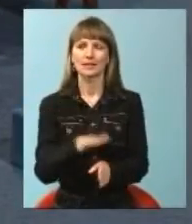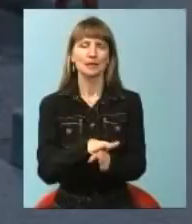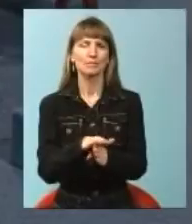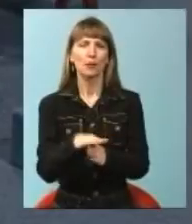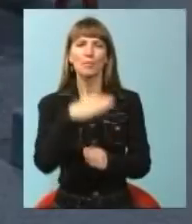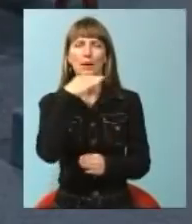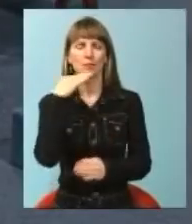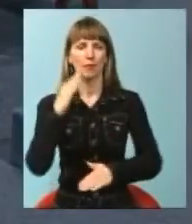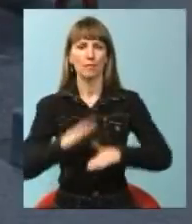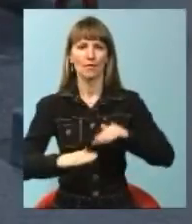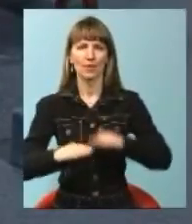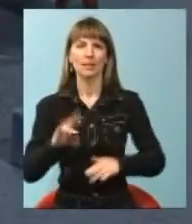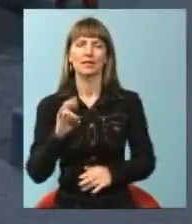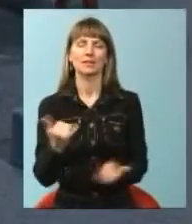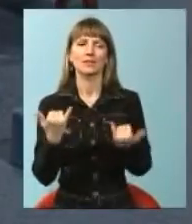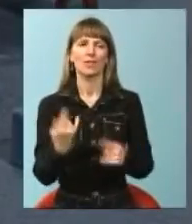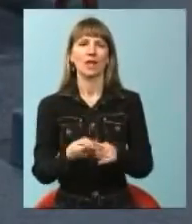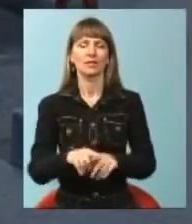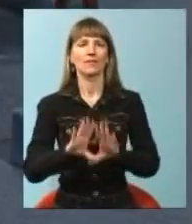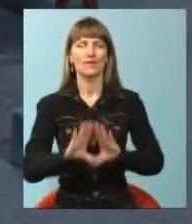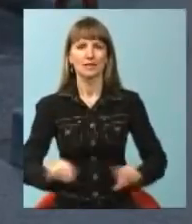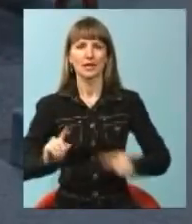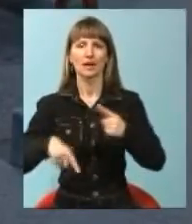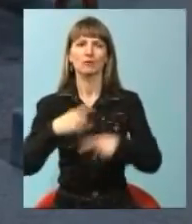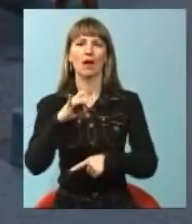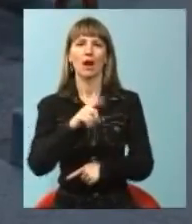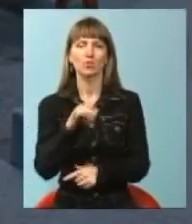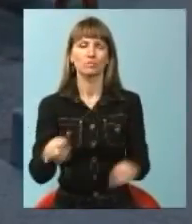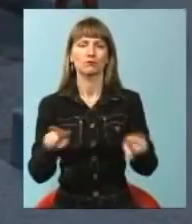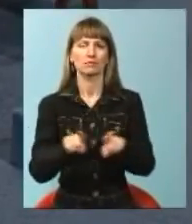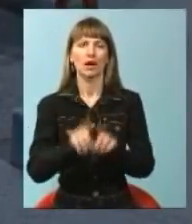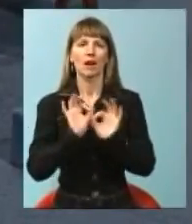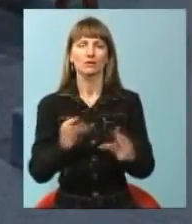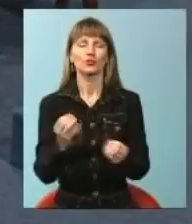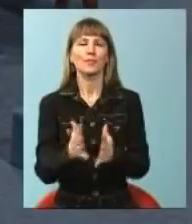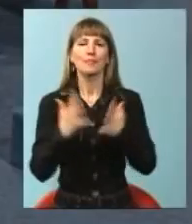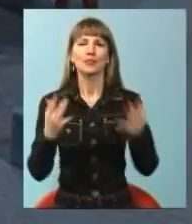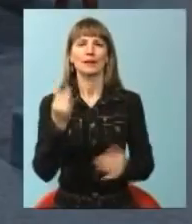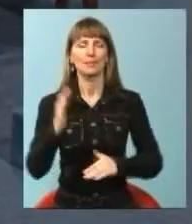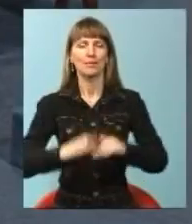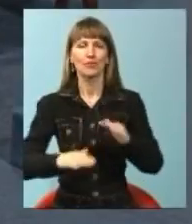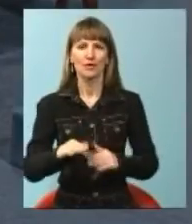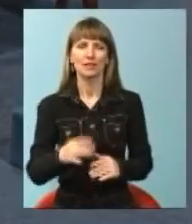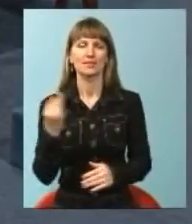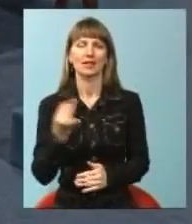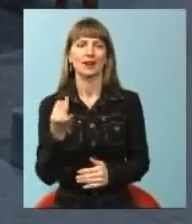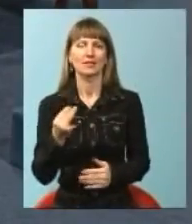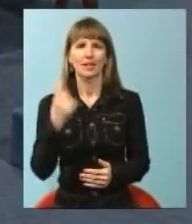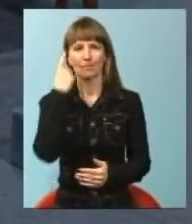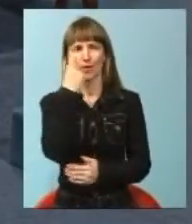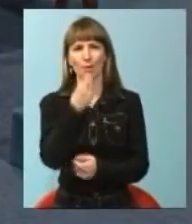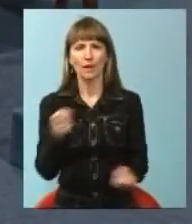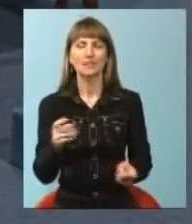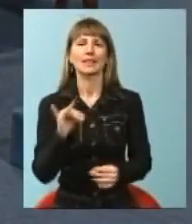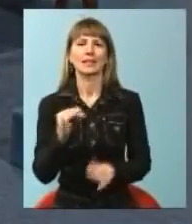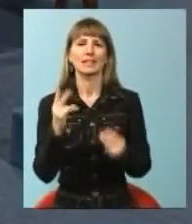дуже багатьма професіями. Ну а на сьогодні це все. Наступного разу ми вам також розкажемо ще більше цікавих професій, цікавих порцій інформації. Ну